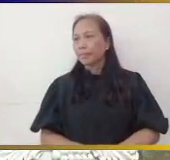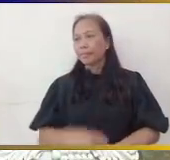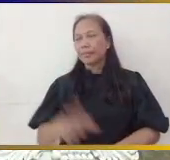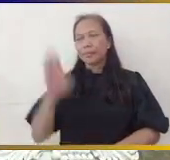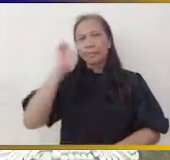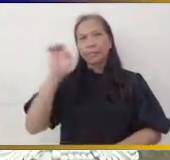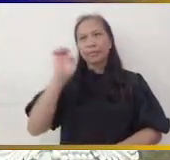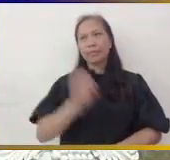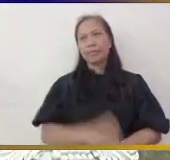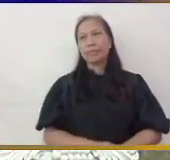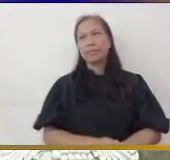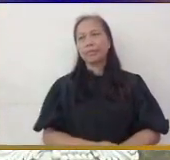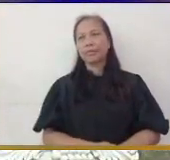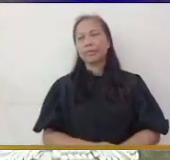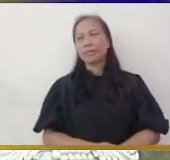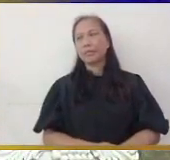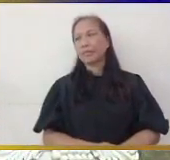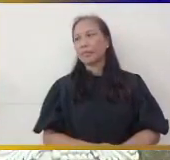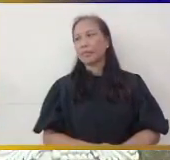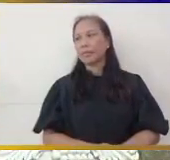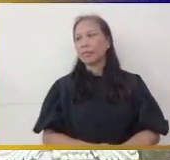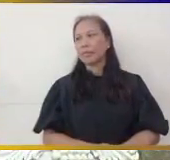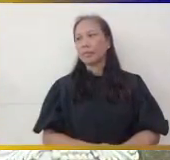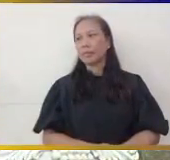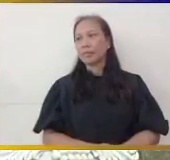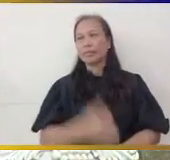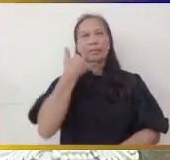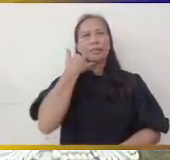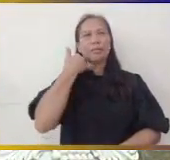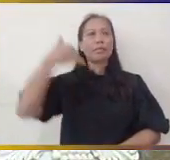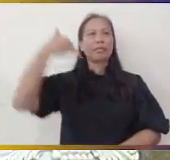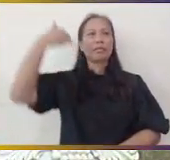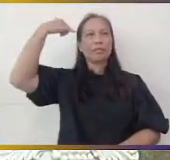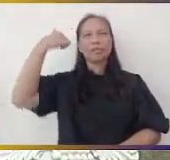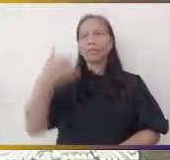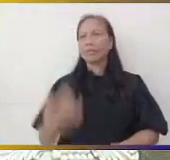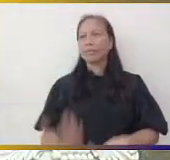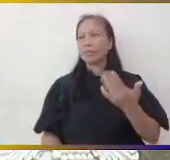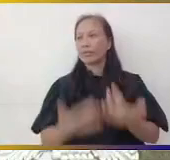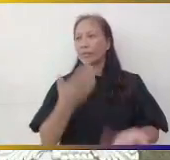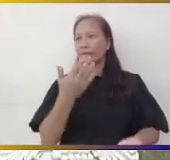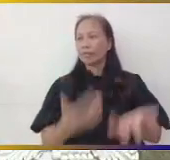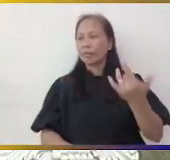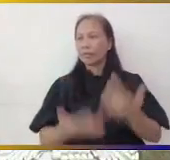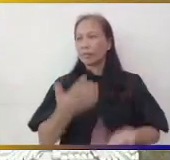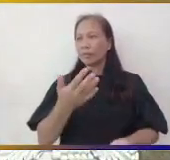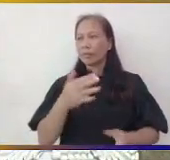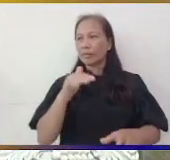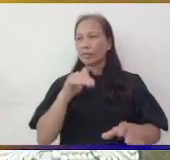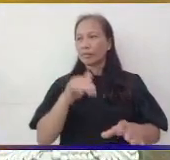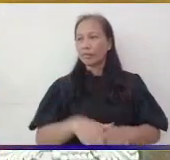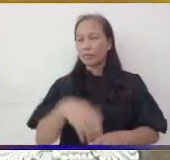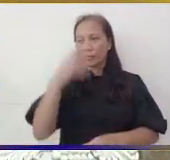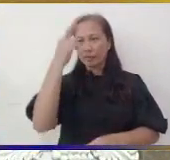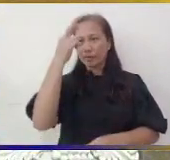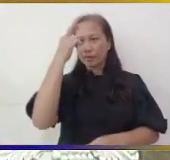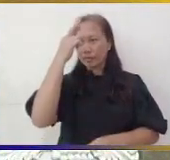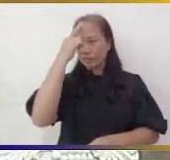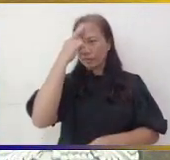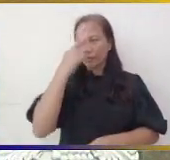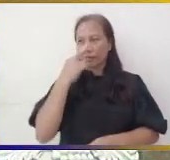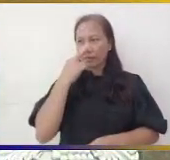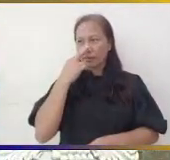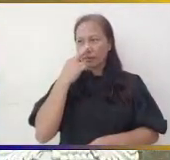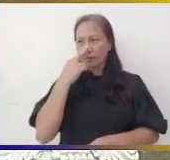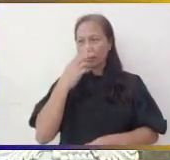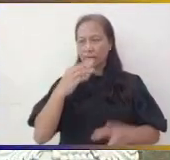ay ah ah binitay at sinunog doon po sa sa Rome at yung kanya pong Ashes ay